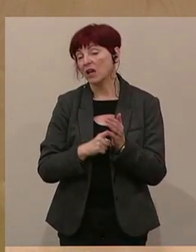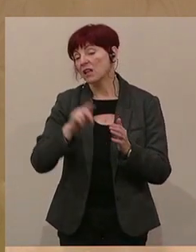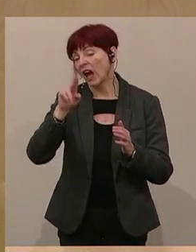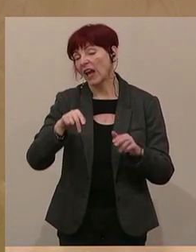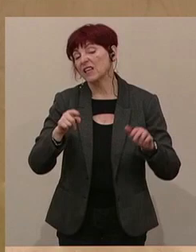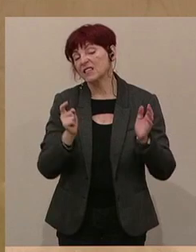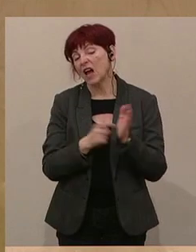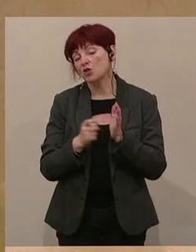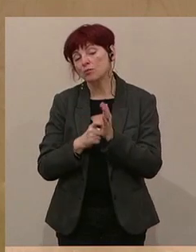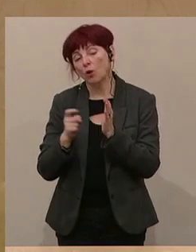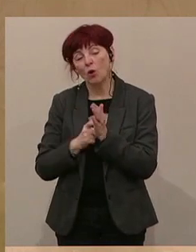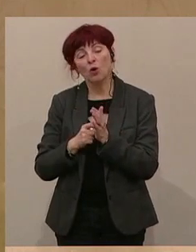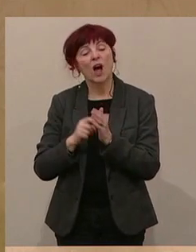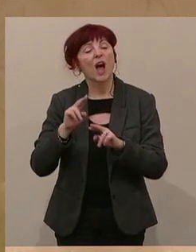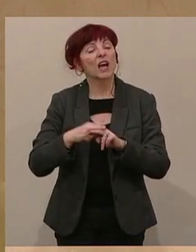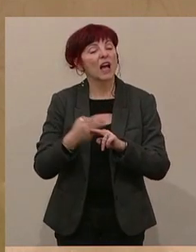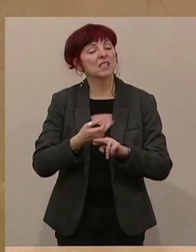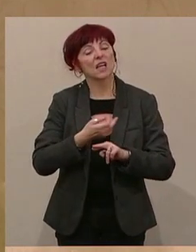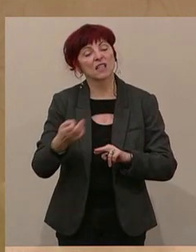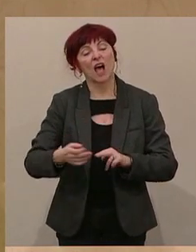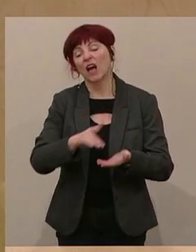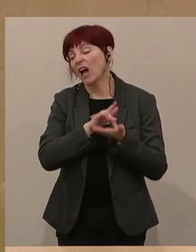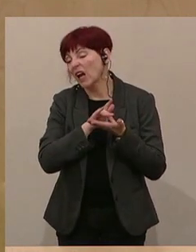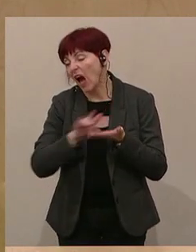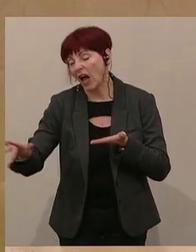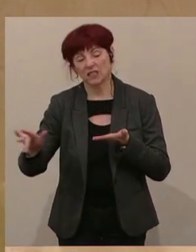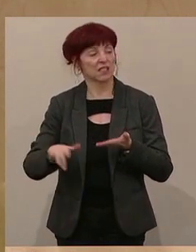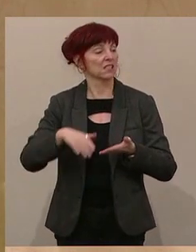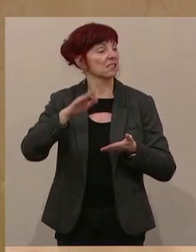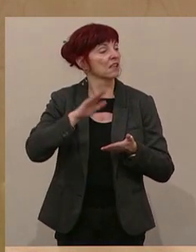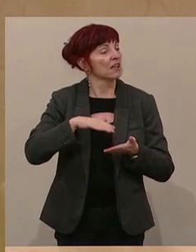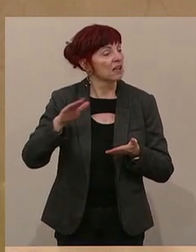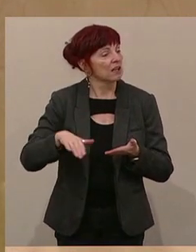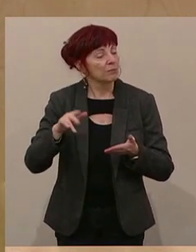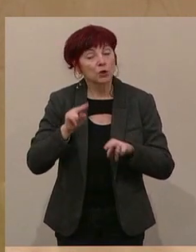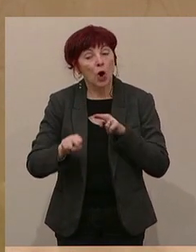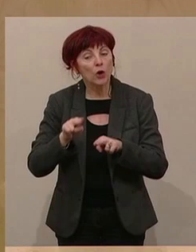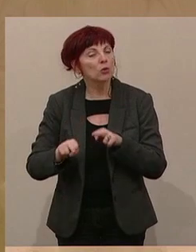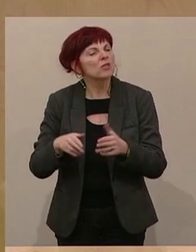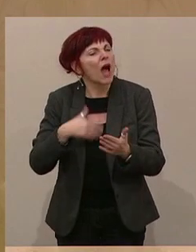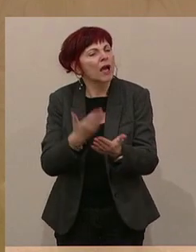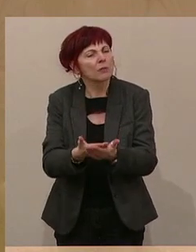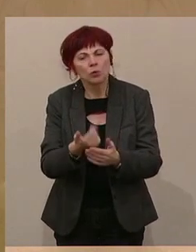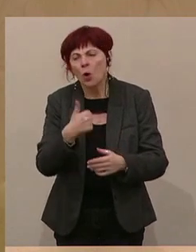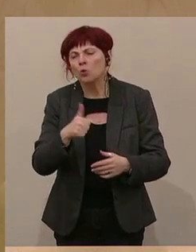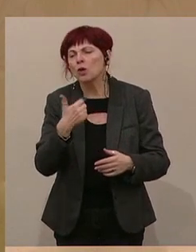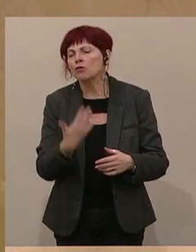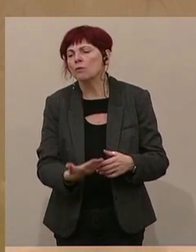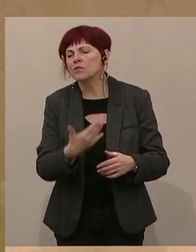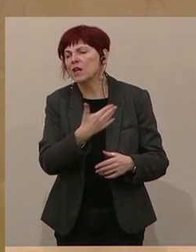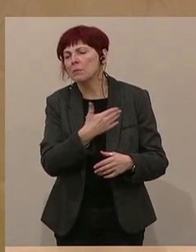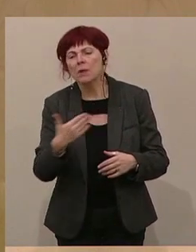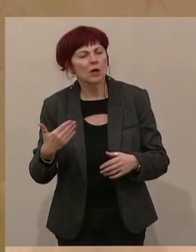Kinderbetreuungsangebot. Und sagen, die 140 Millionen Euro, die die Regierung dafür zur Verfügung stellt, sind zu wenig. Sie